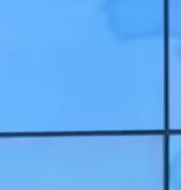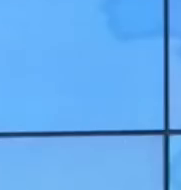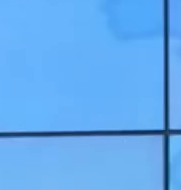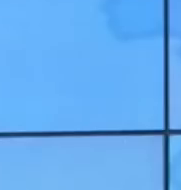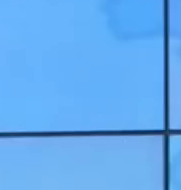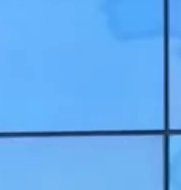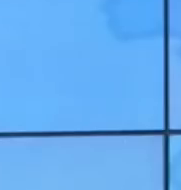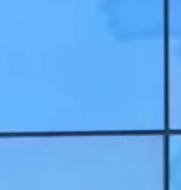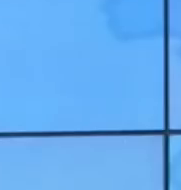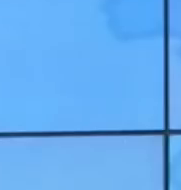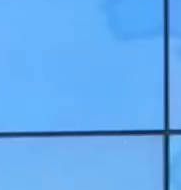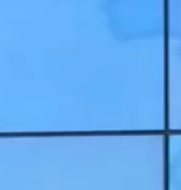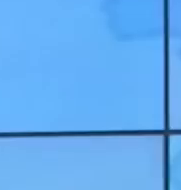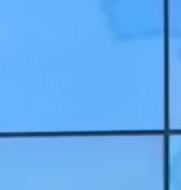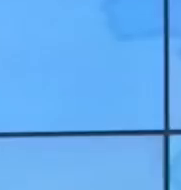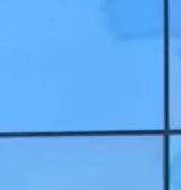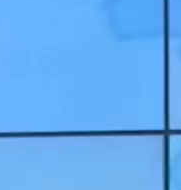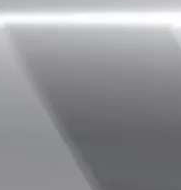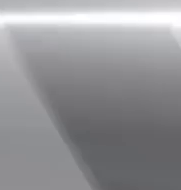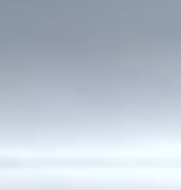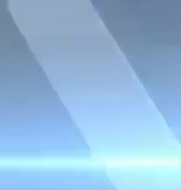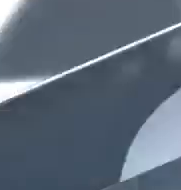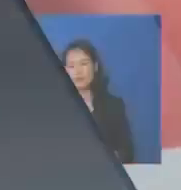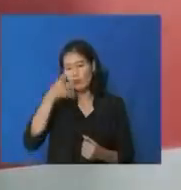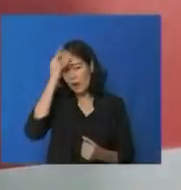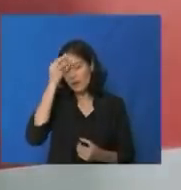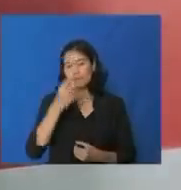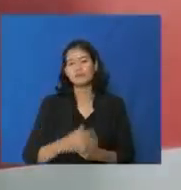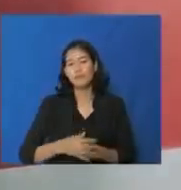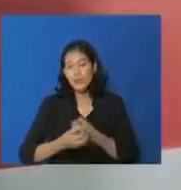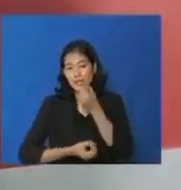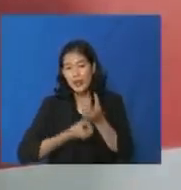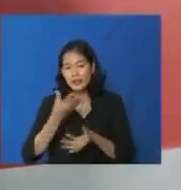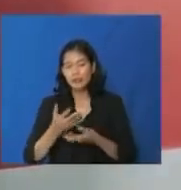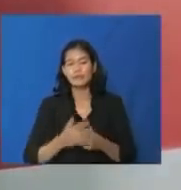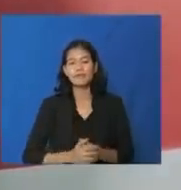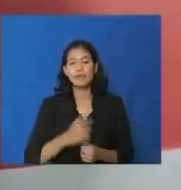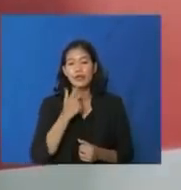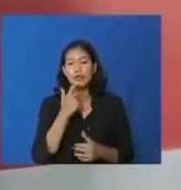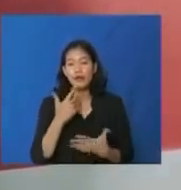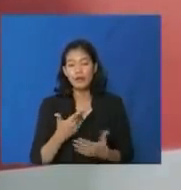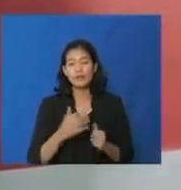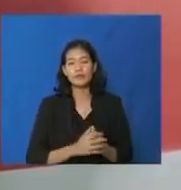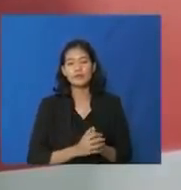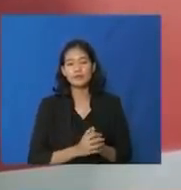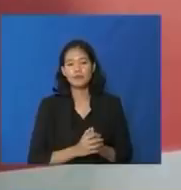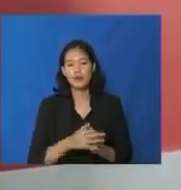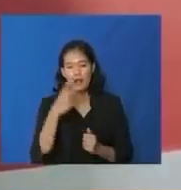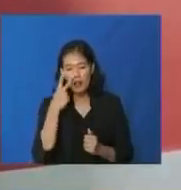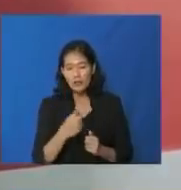Corona yang kian menyebar di Indonesia screen Hai kesiapan